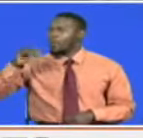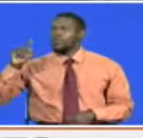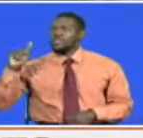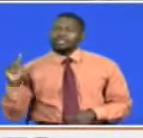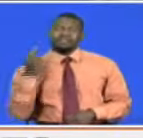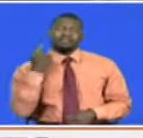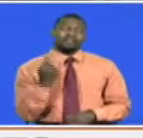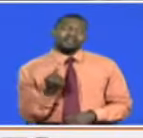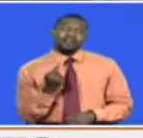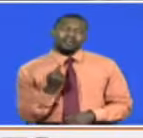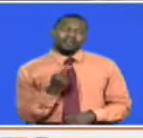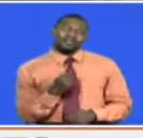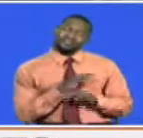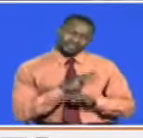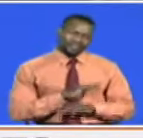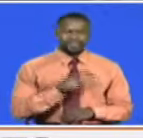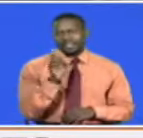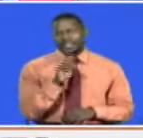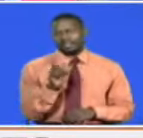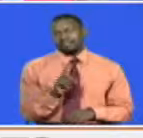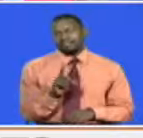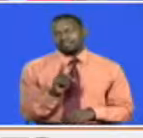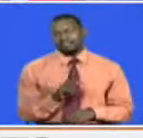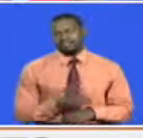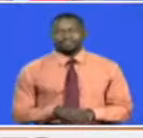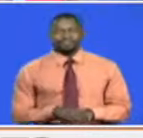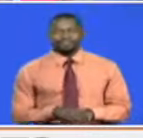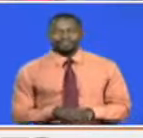kupumzika. Panga hawa watu wa Mlima Kenya.